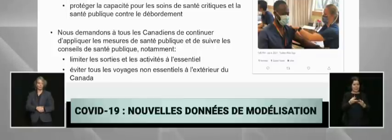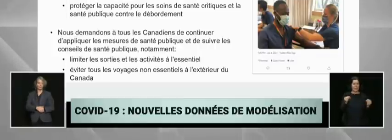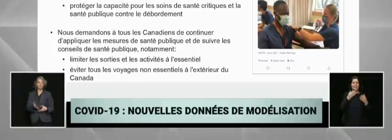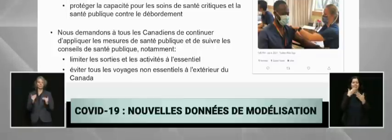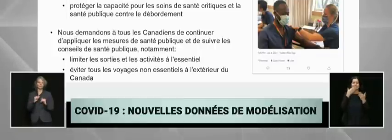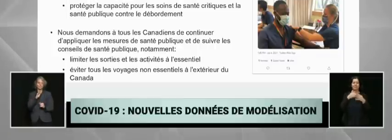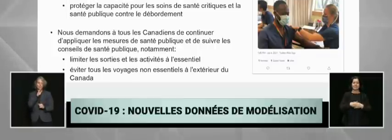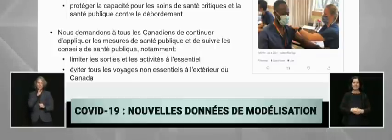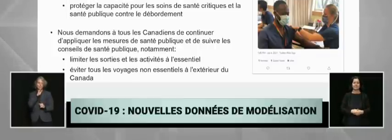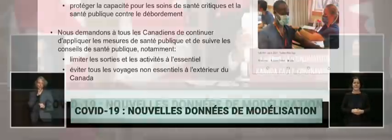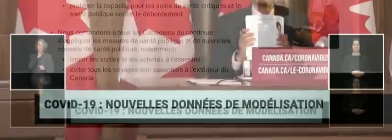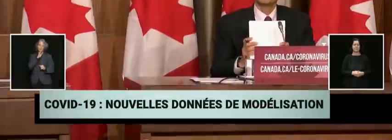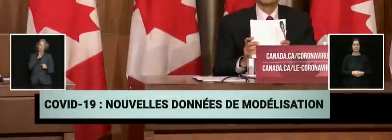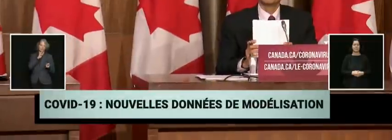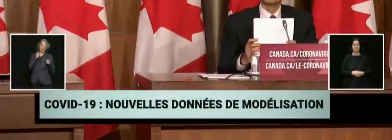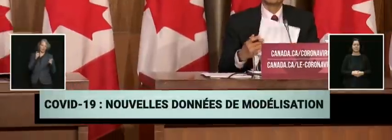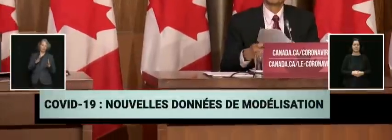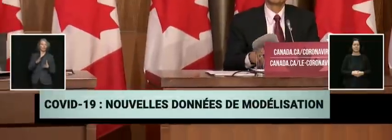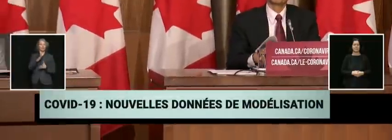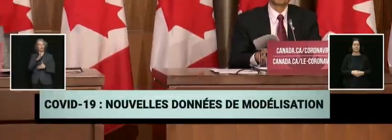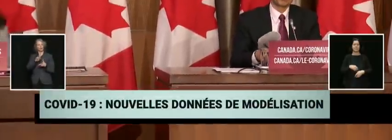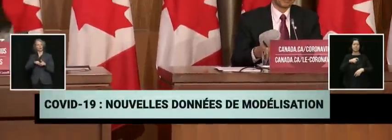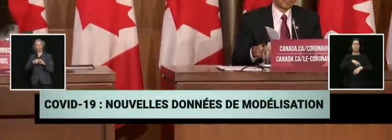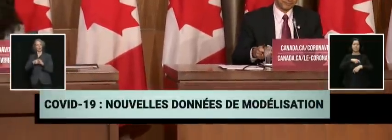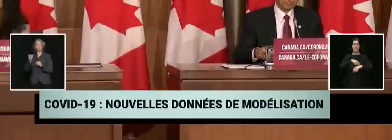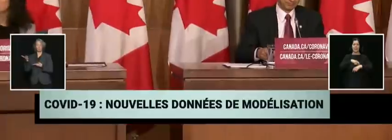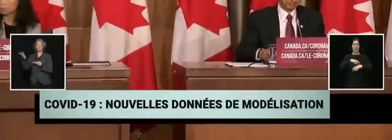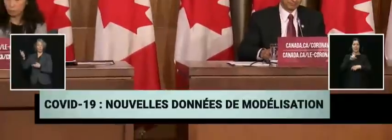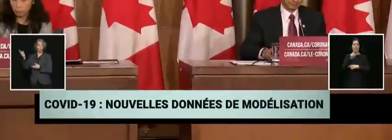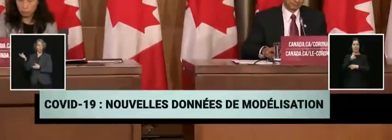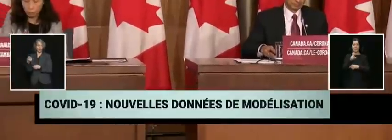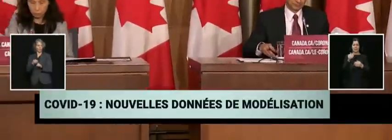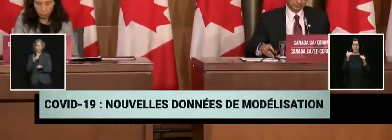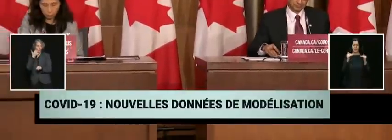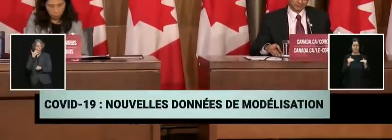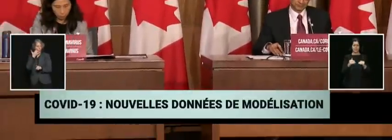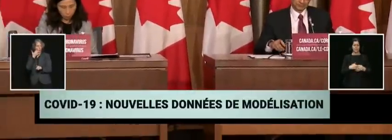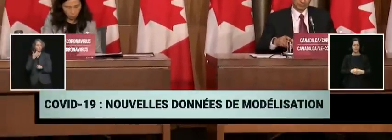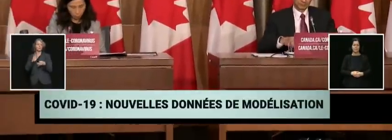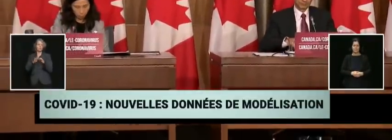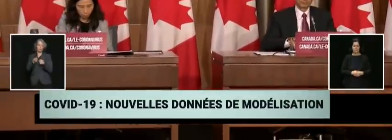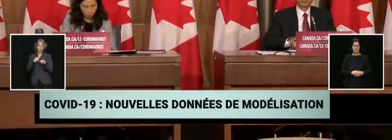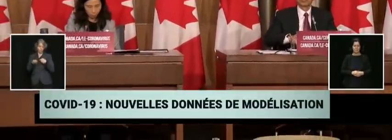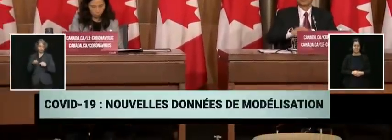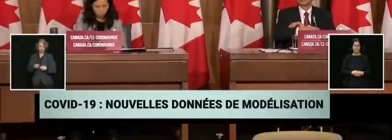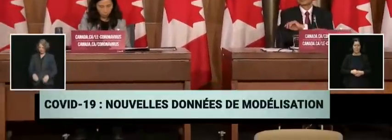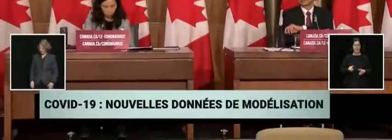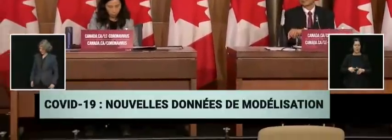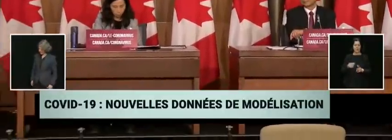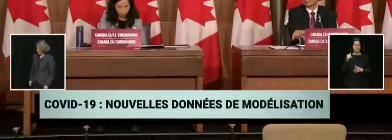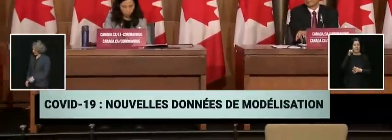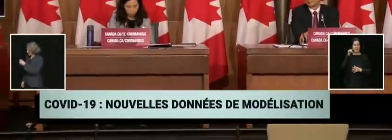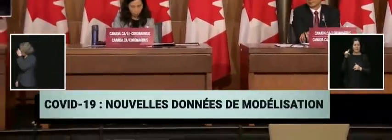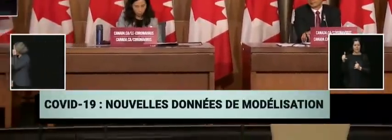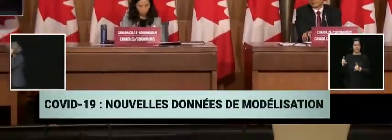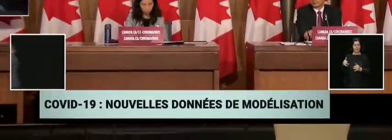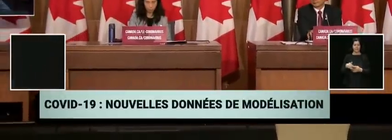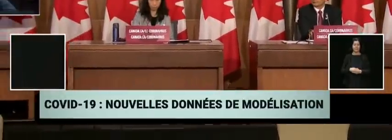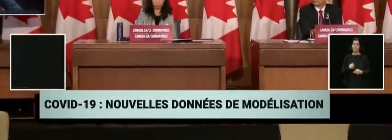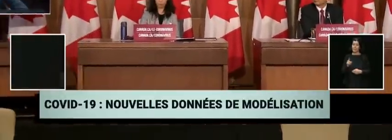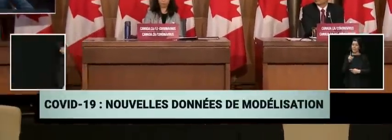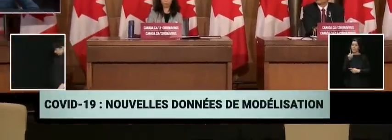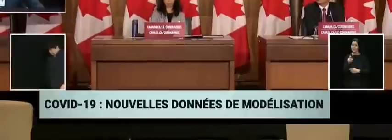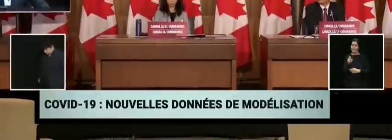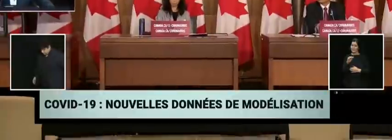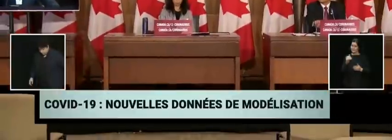par le téléphone et on va prendre la première question maintenant, s'il vous plaît. We'll take the first question from the phone.